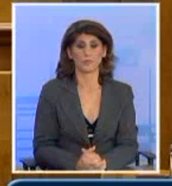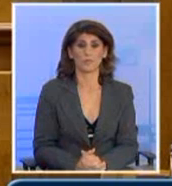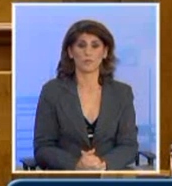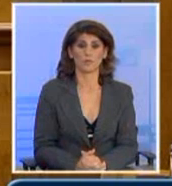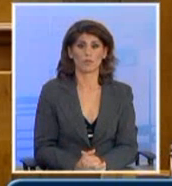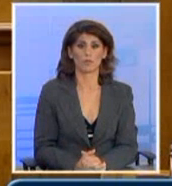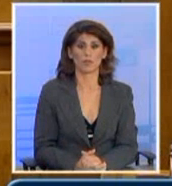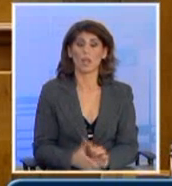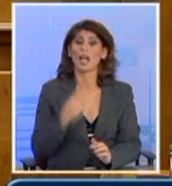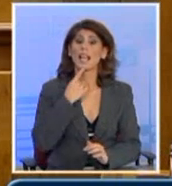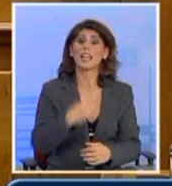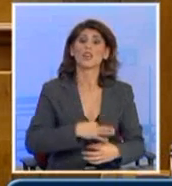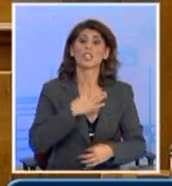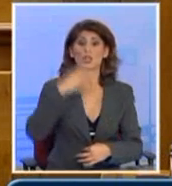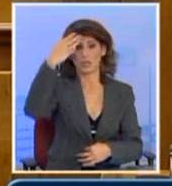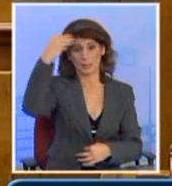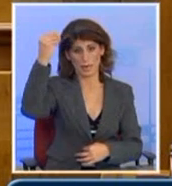Λέει ο κύριος Τσίπρας: